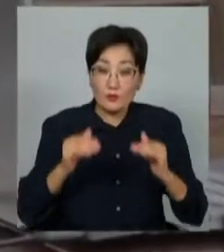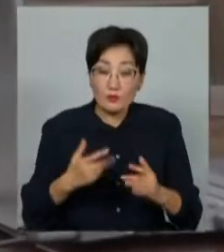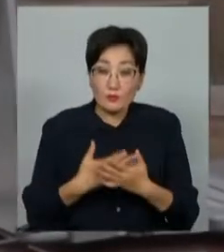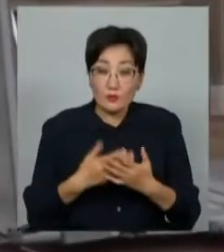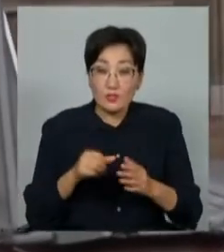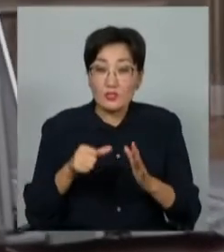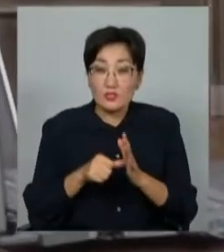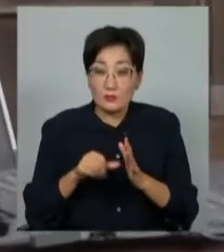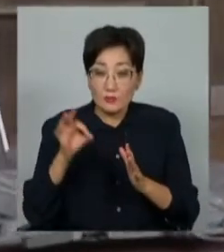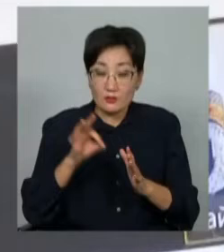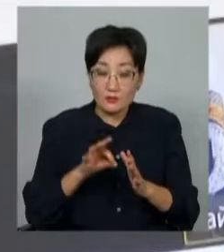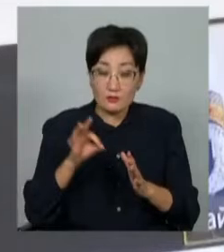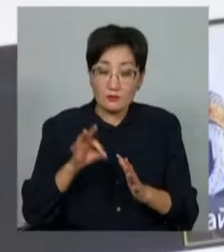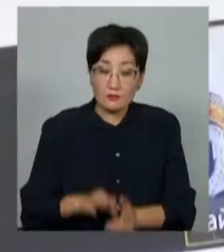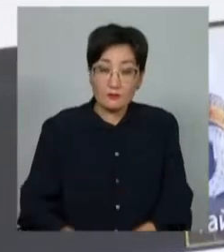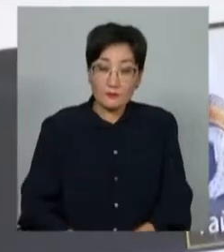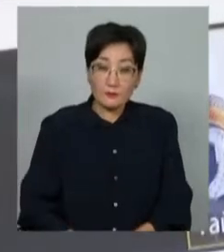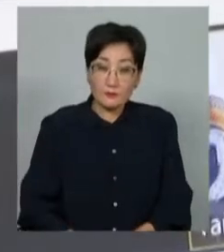на 6%.